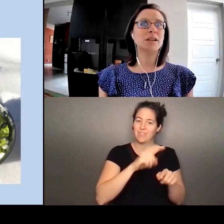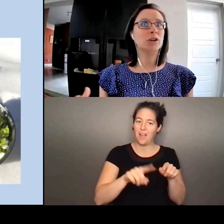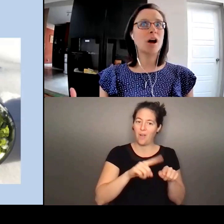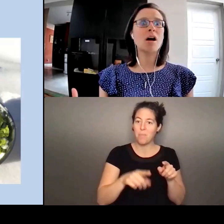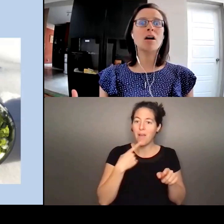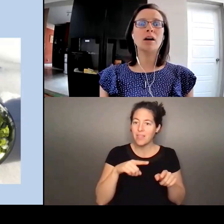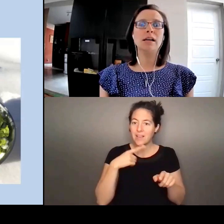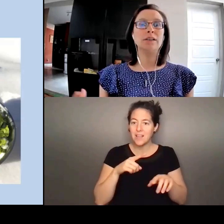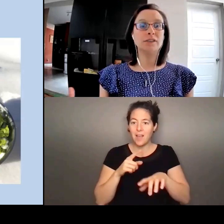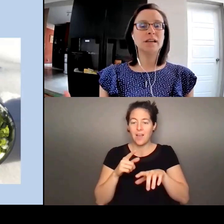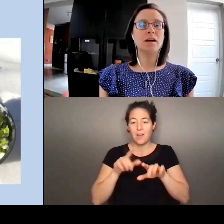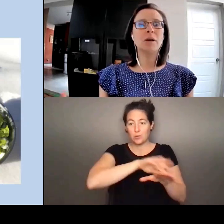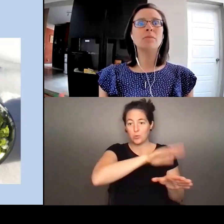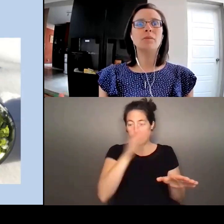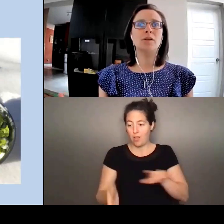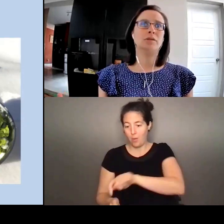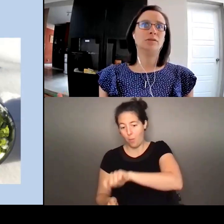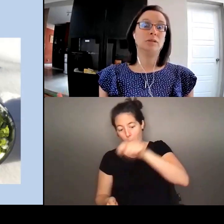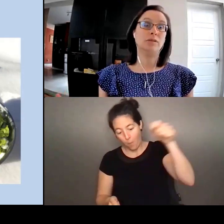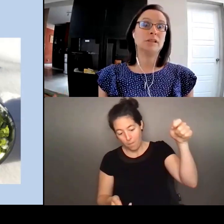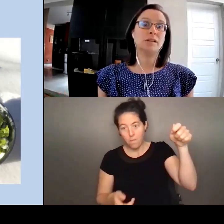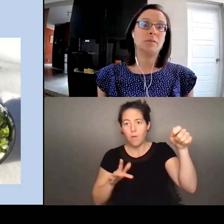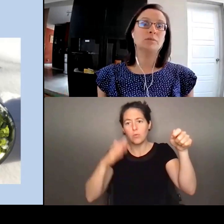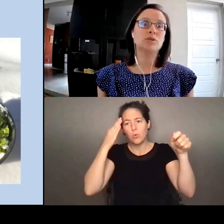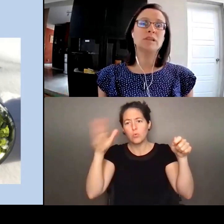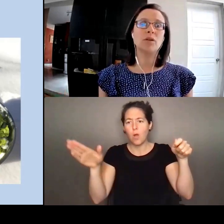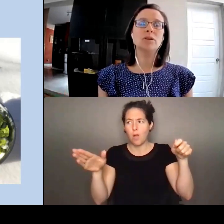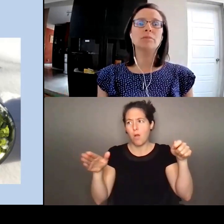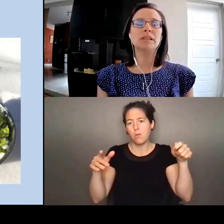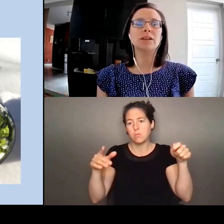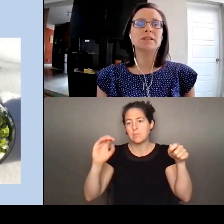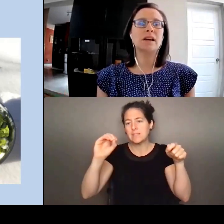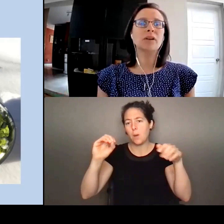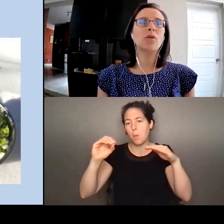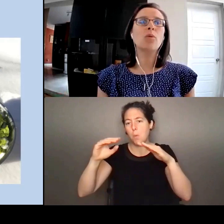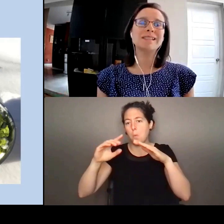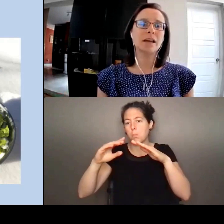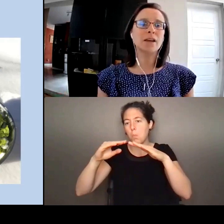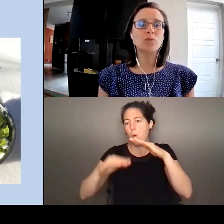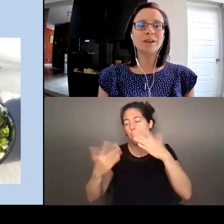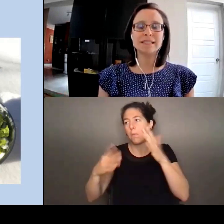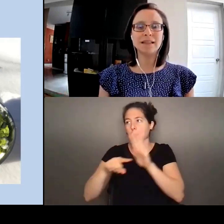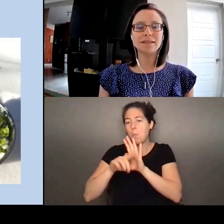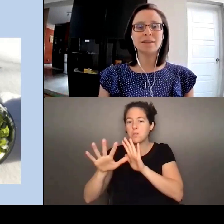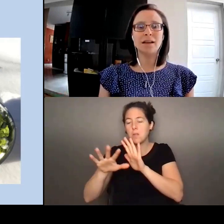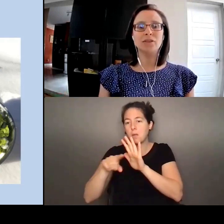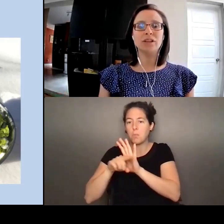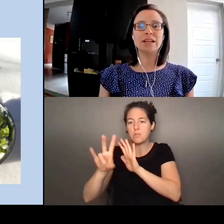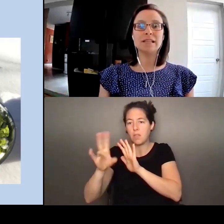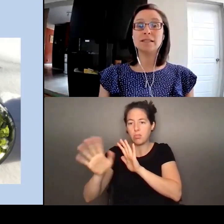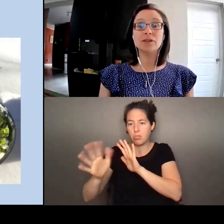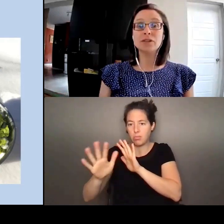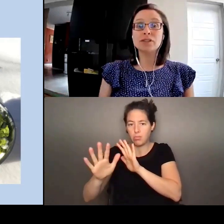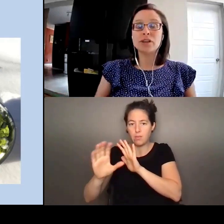parce que dehors, il faisait quand même sous zéro, peut-être qu'il faisait environ moins 5 ou moins 7